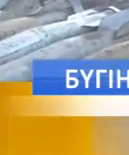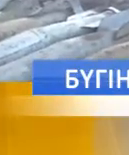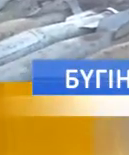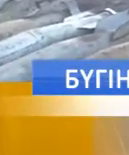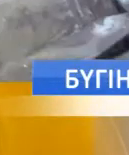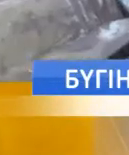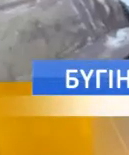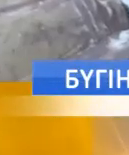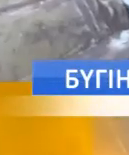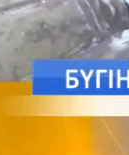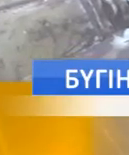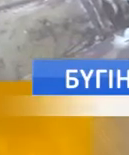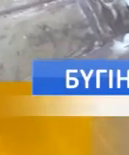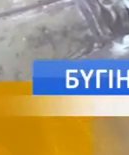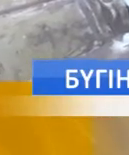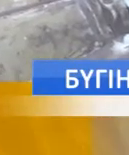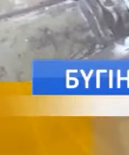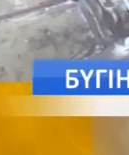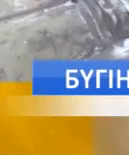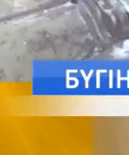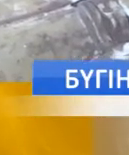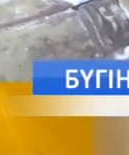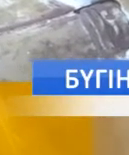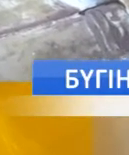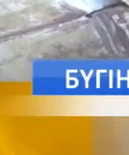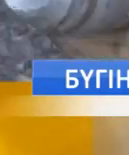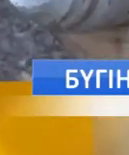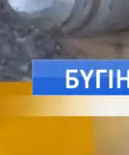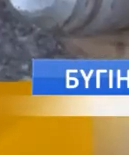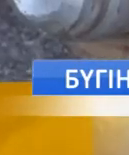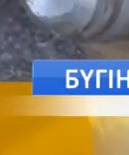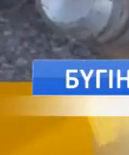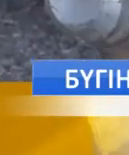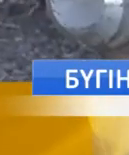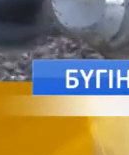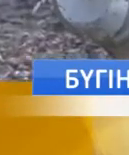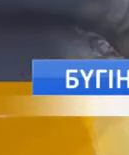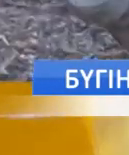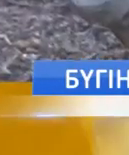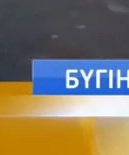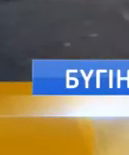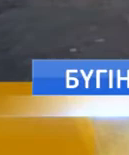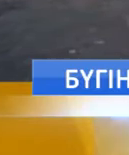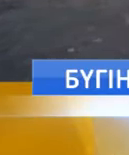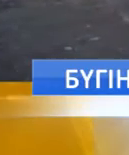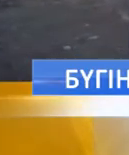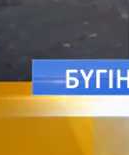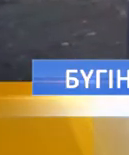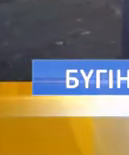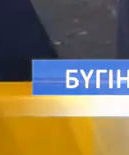Талдықорғандағы темір қабылдайтын орталықтардың бірінен авиациялық снарядтар табылды. 40-тан аса жарылғыш зат залалсыздандыруға